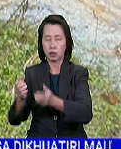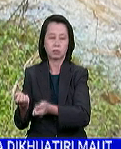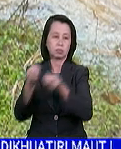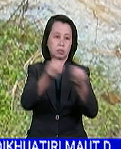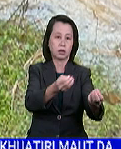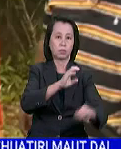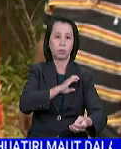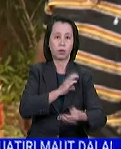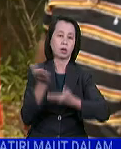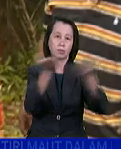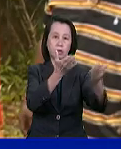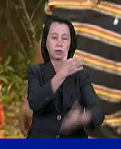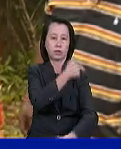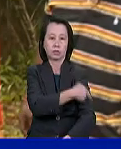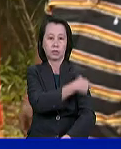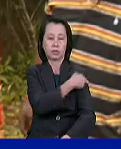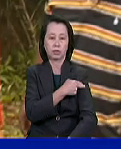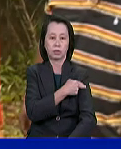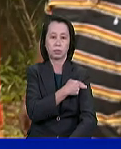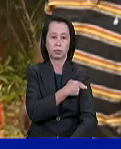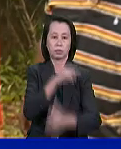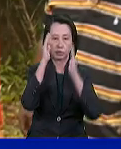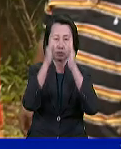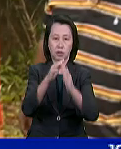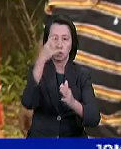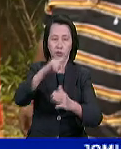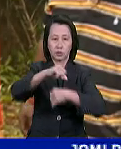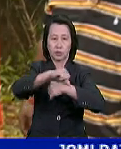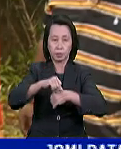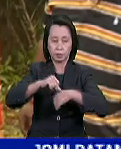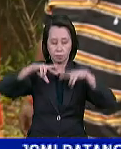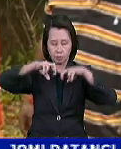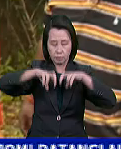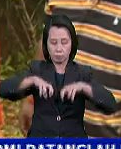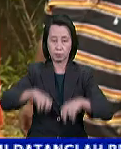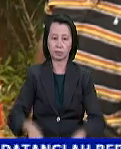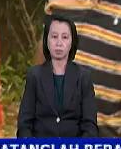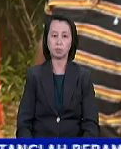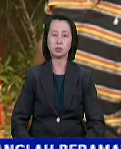polis dan dibawa ke Hospital Tengku Ampuan Afzan untuk bedah siasat.